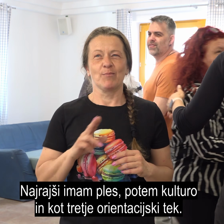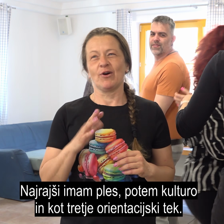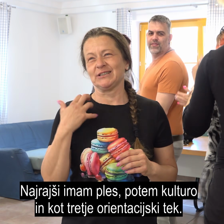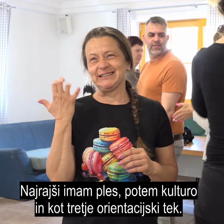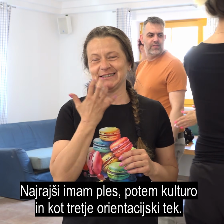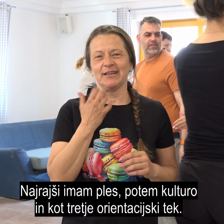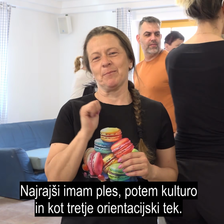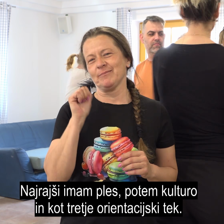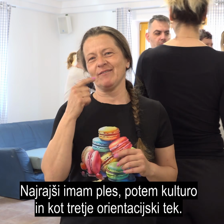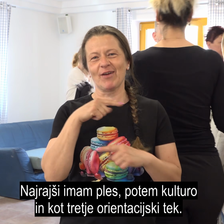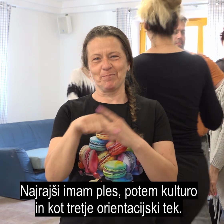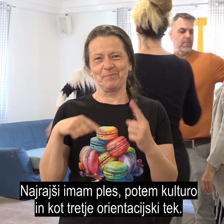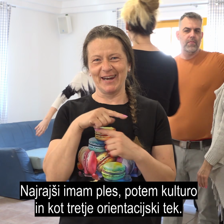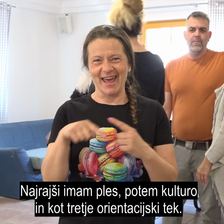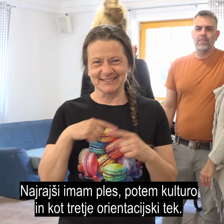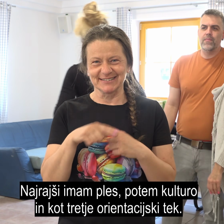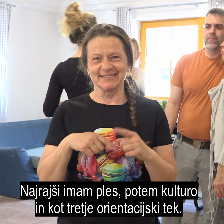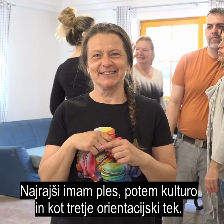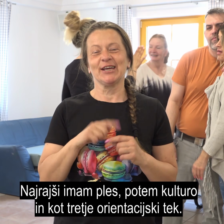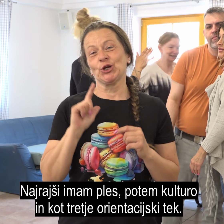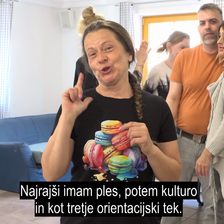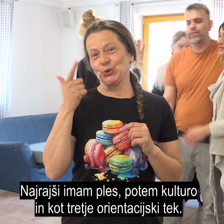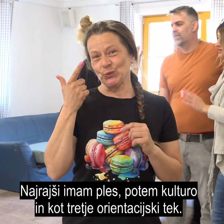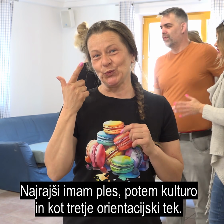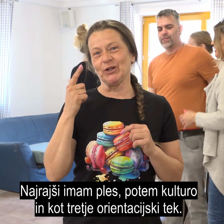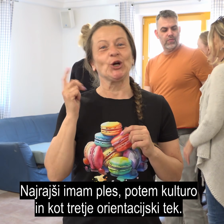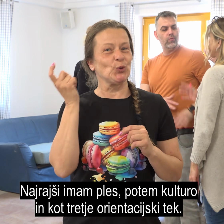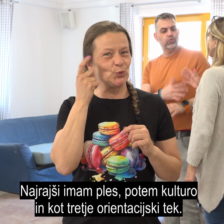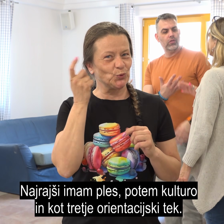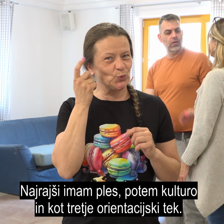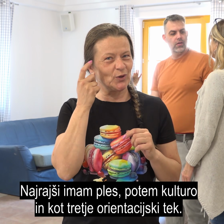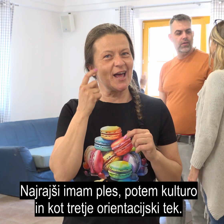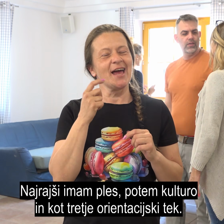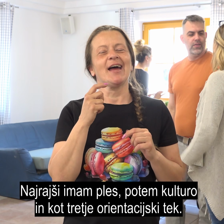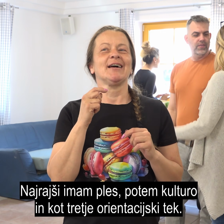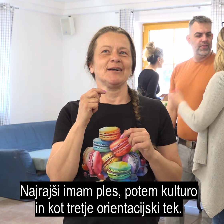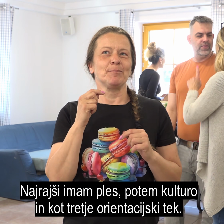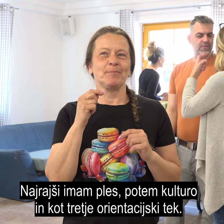Najrajši imam ples, potem kulturo in kot tretje orientacijski tek.